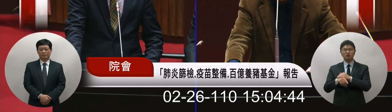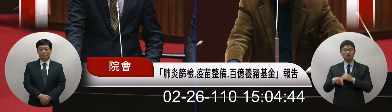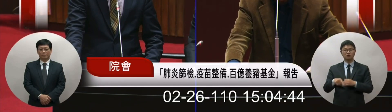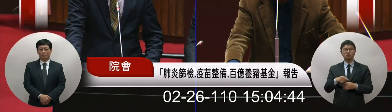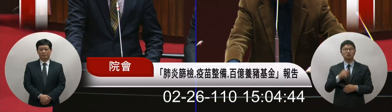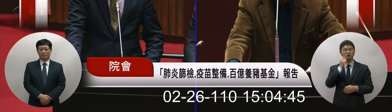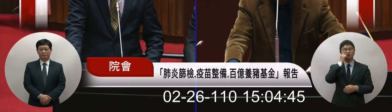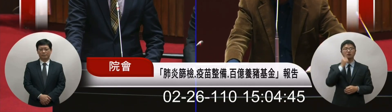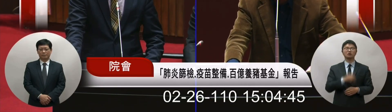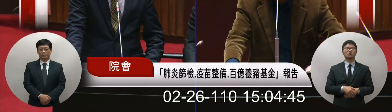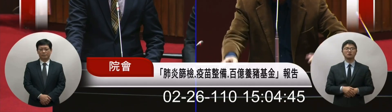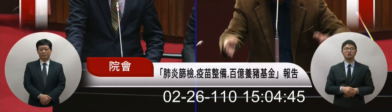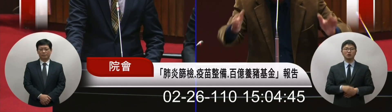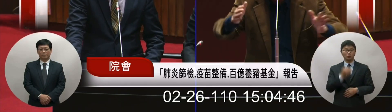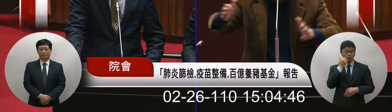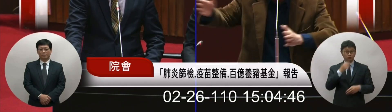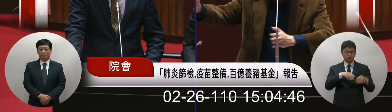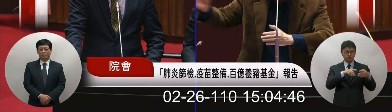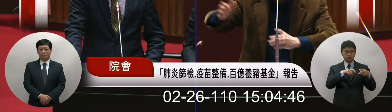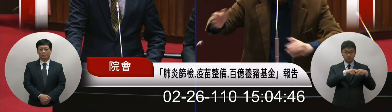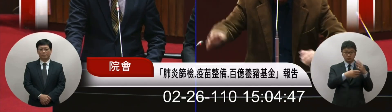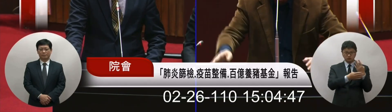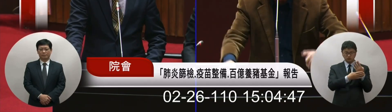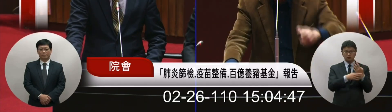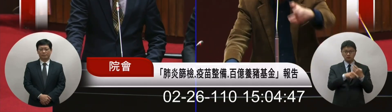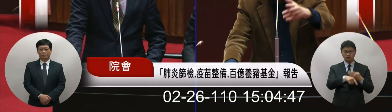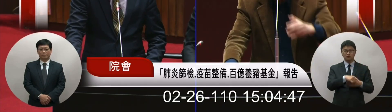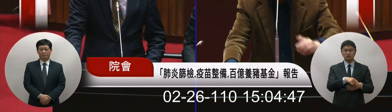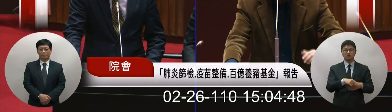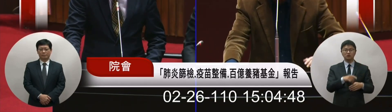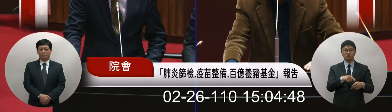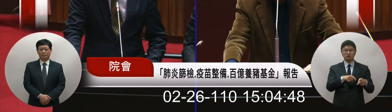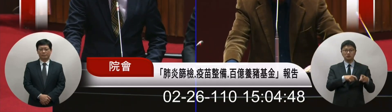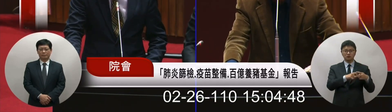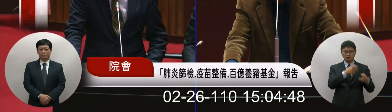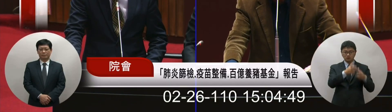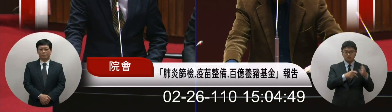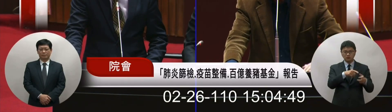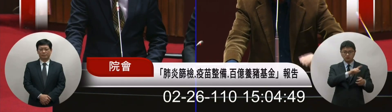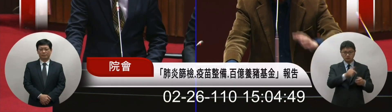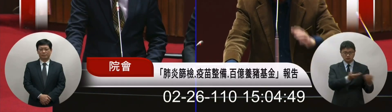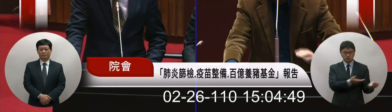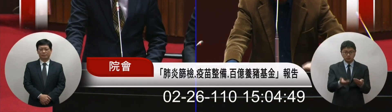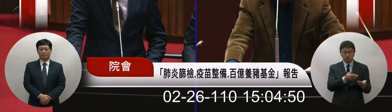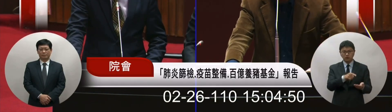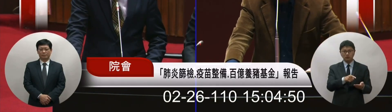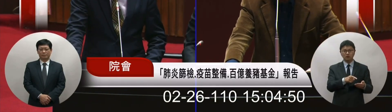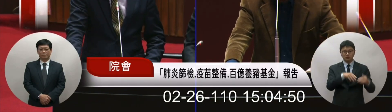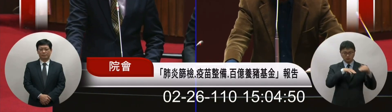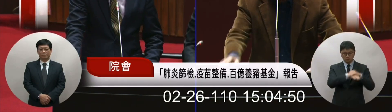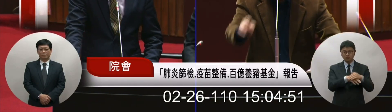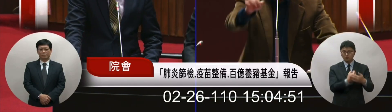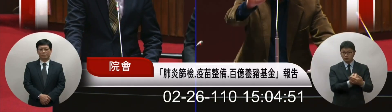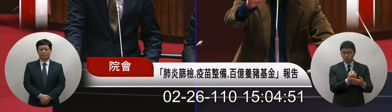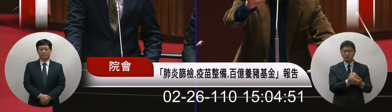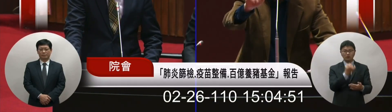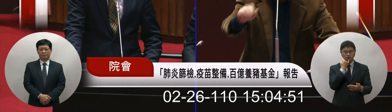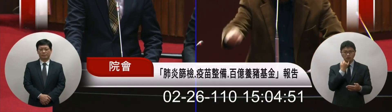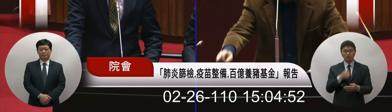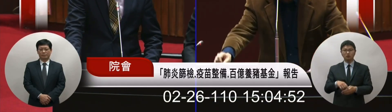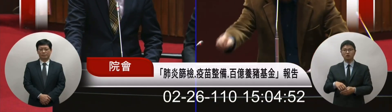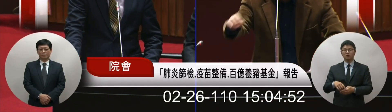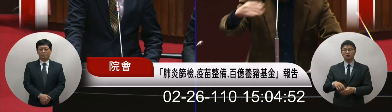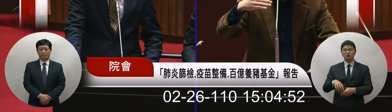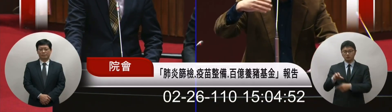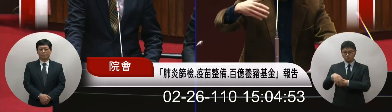品。工业产品还可以往后延，农产品无法多。所以，我拄只拢有